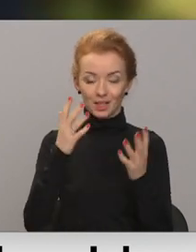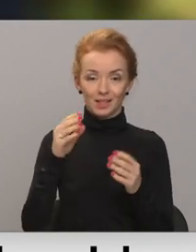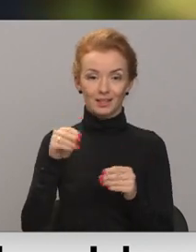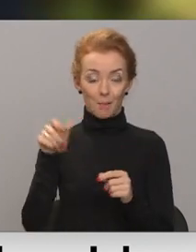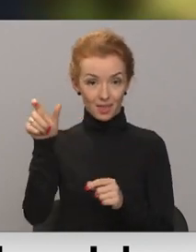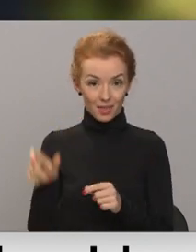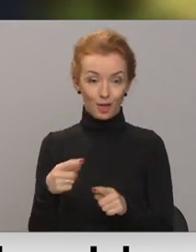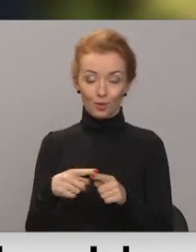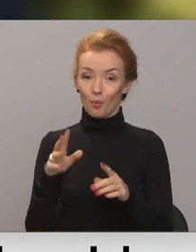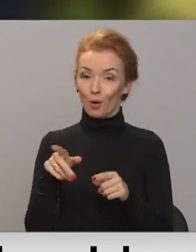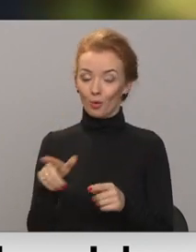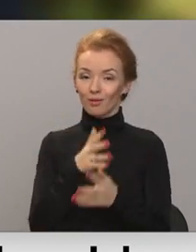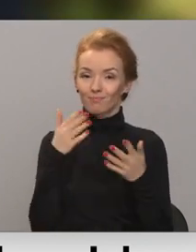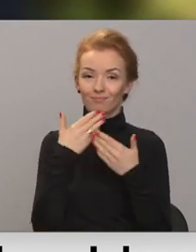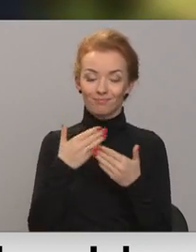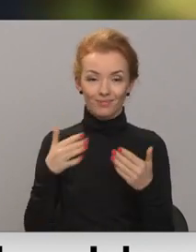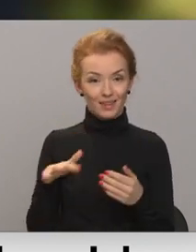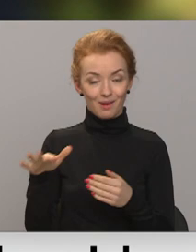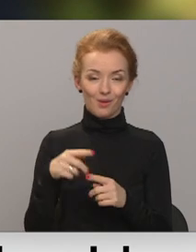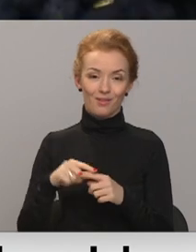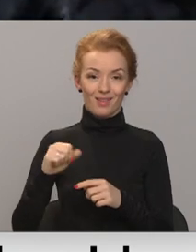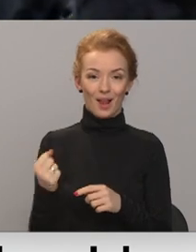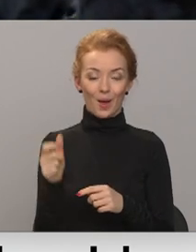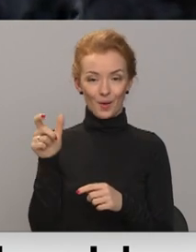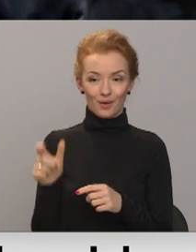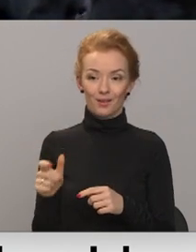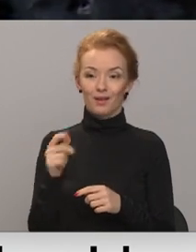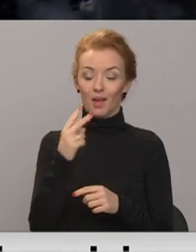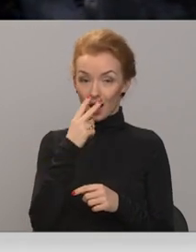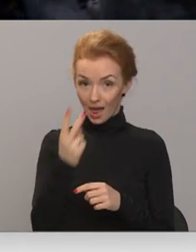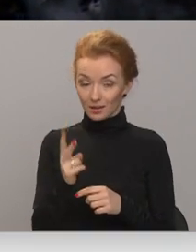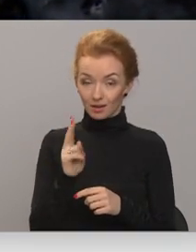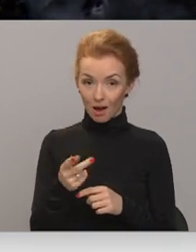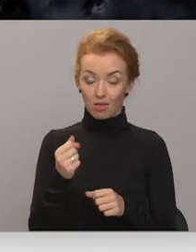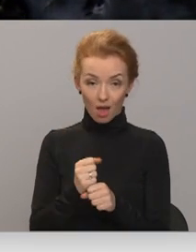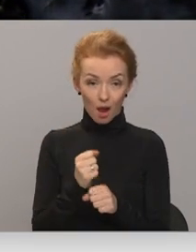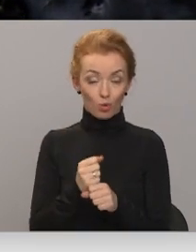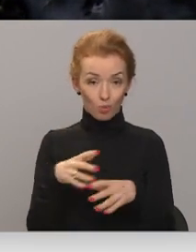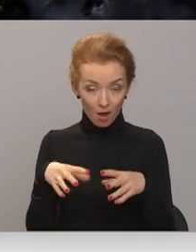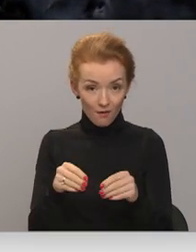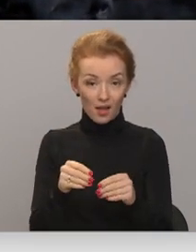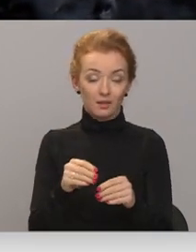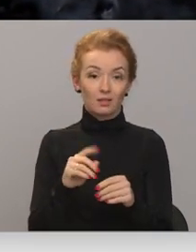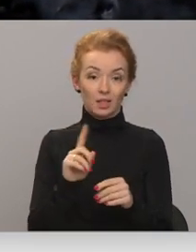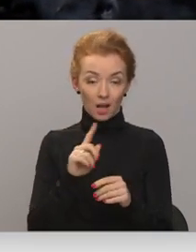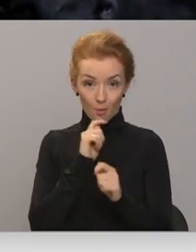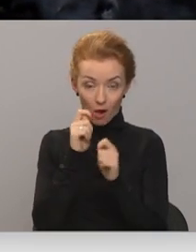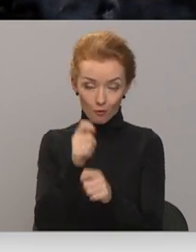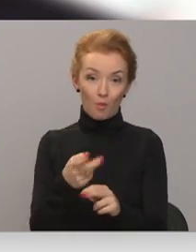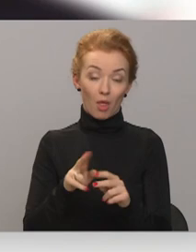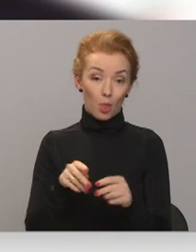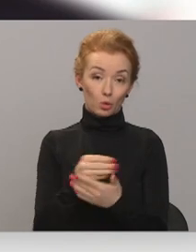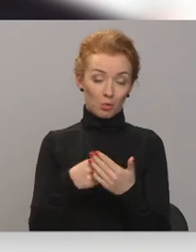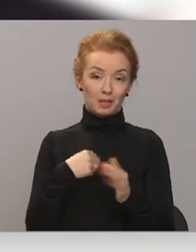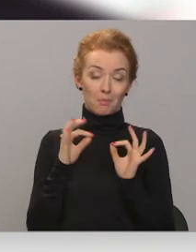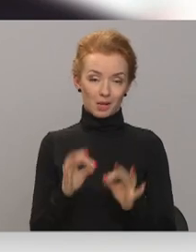uzsver, ka par to īpaši pateicīgs ģimenei un draugiem. Redz, ka tu darbu dori, un ja tu dori, un ja ir apbalvojums, tad tu dari pareizi.